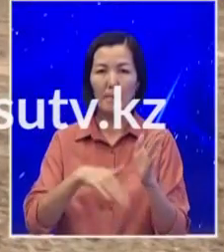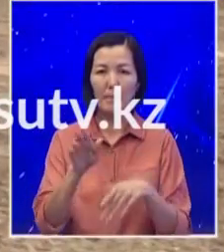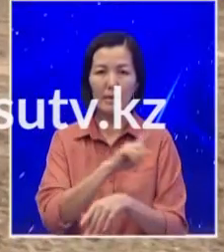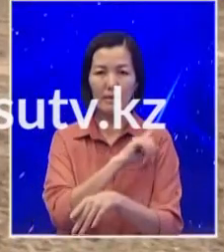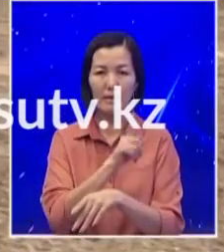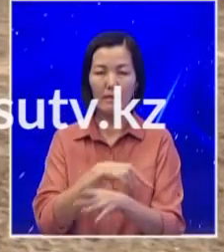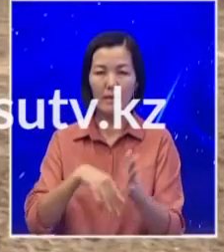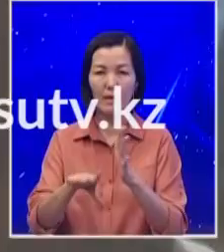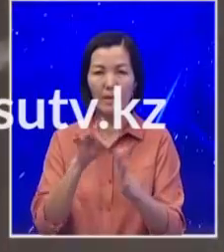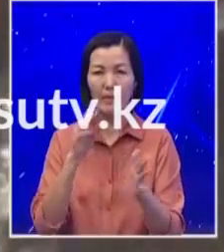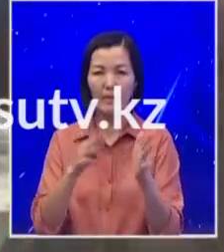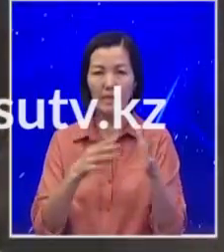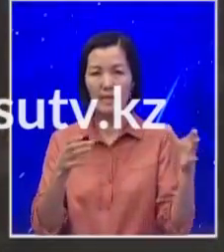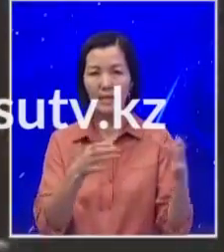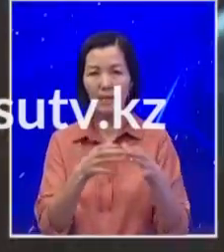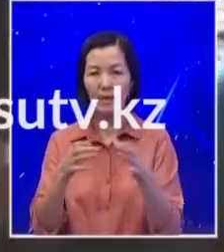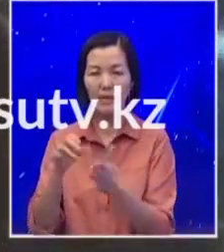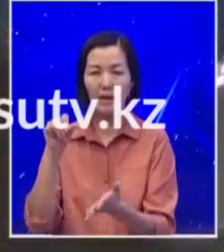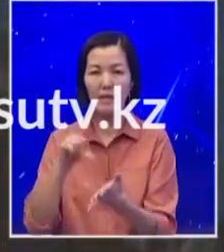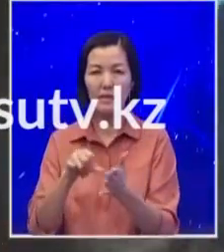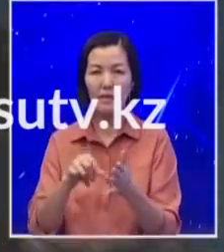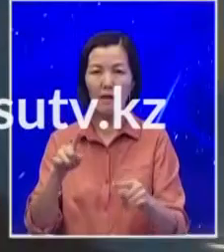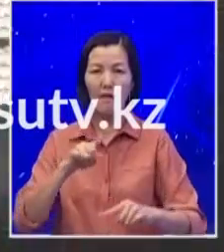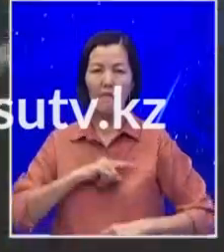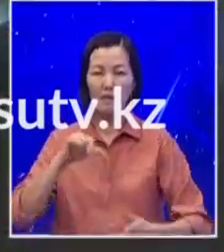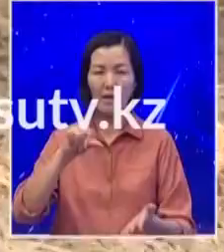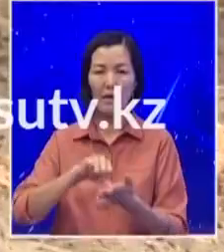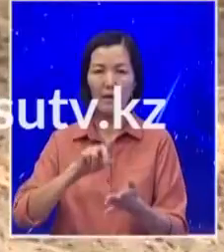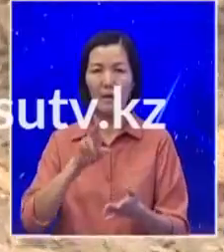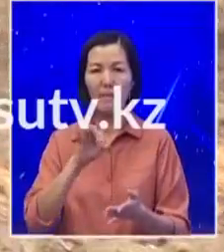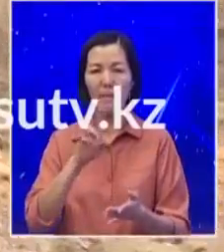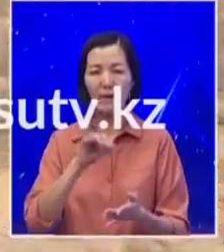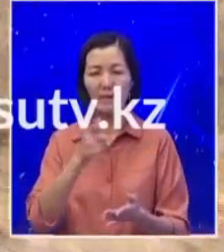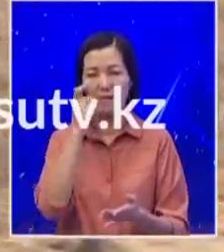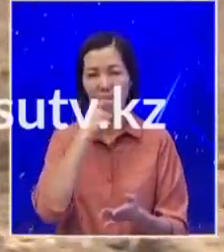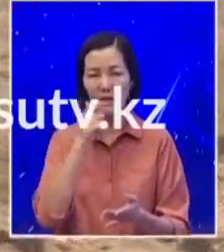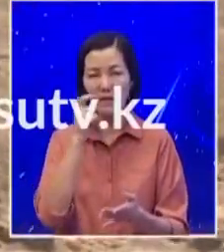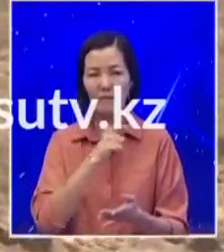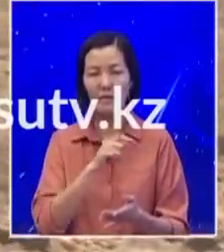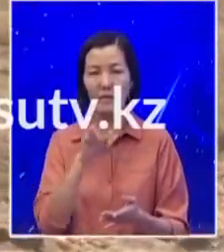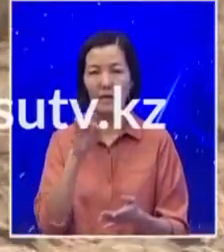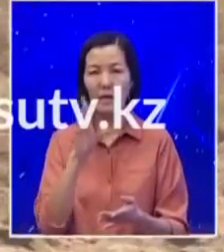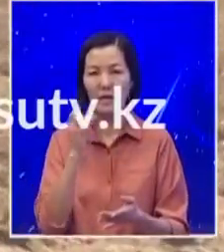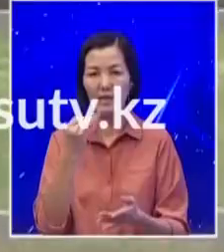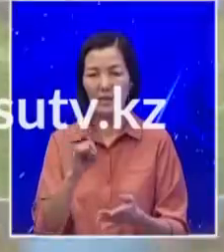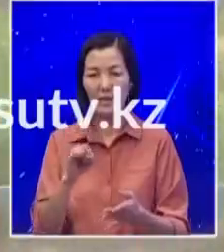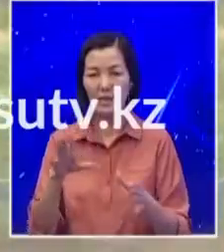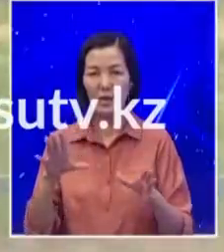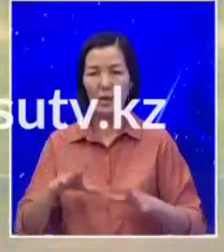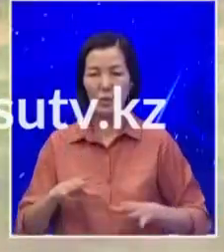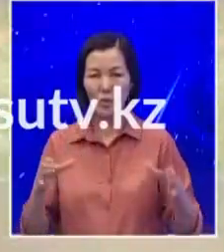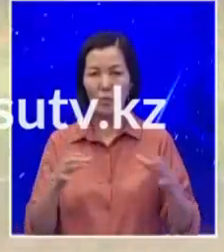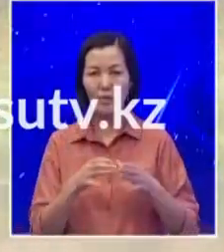8 команда қатысты. Өз топтарынан суырылып финалға шыққан Панфилов және Қарасай ауданының көкпаршылары бас жүлде үшін барын салды. Шешуші айқас